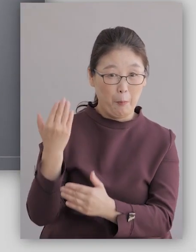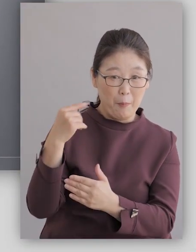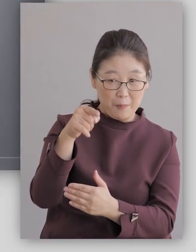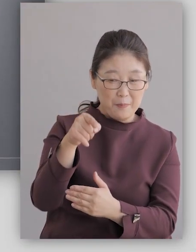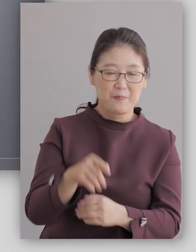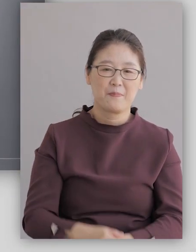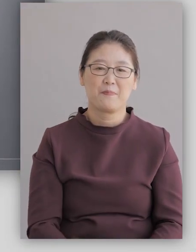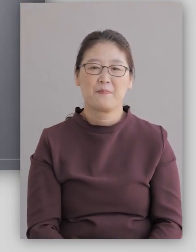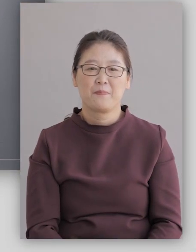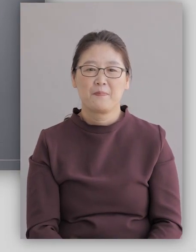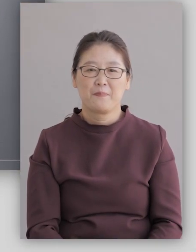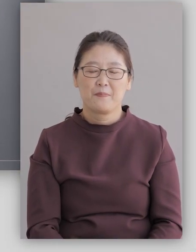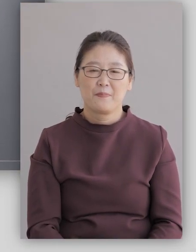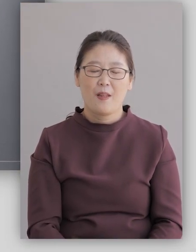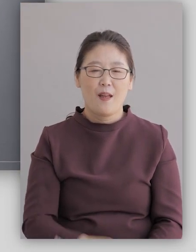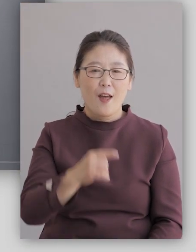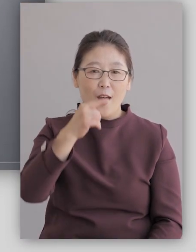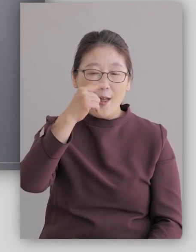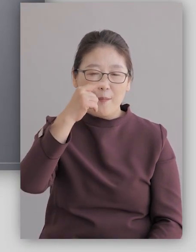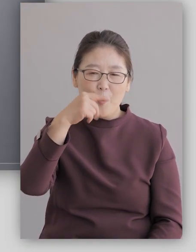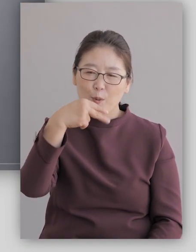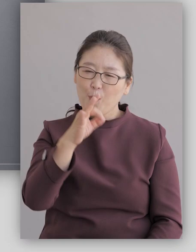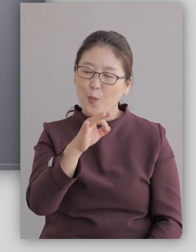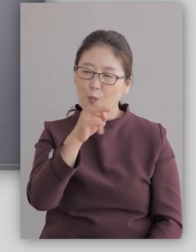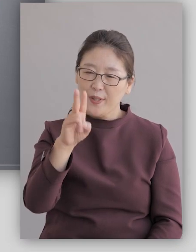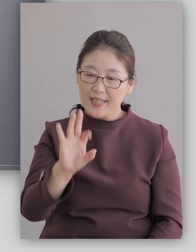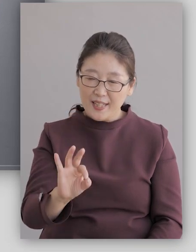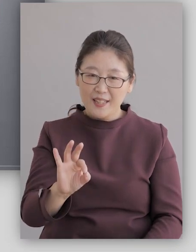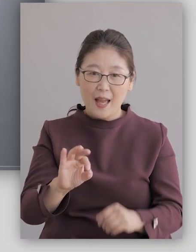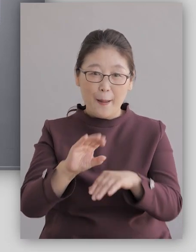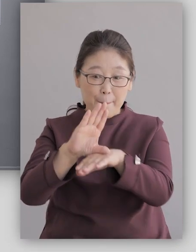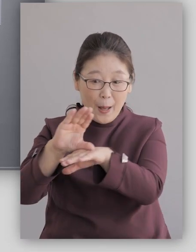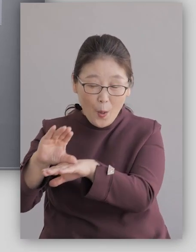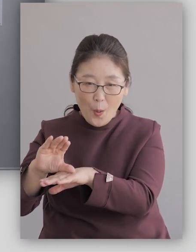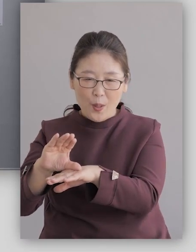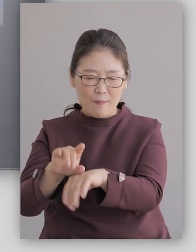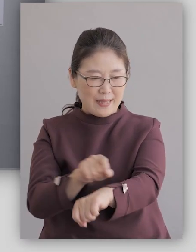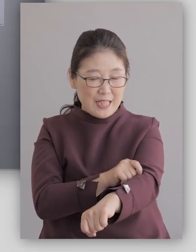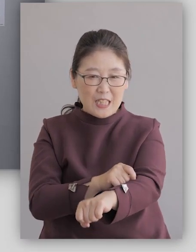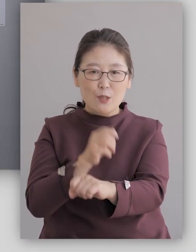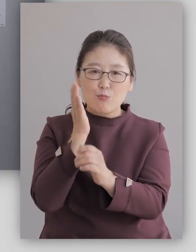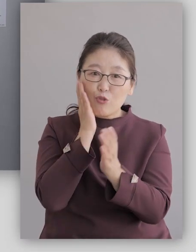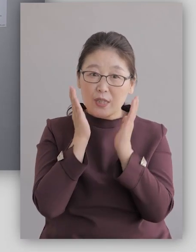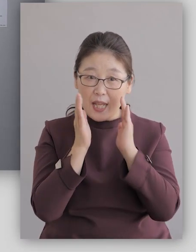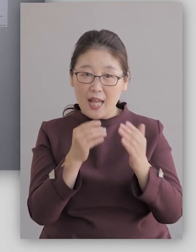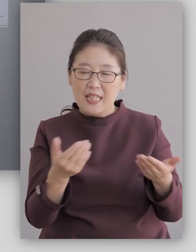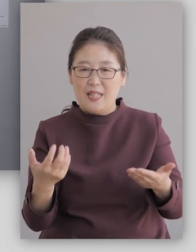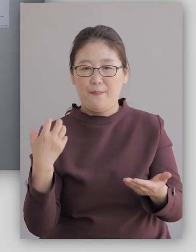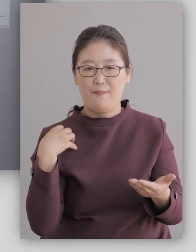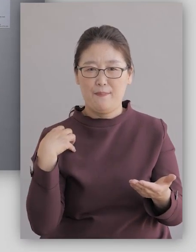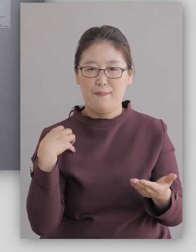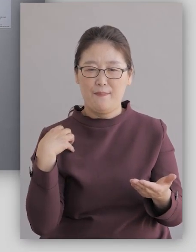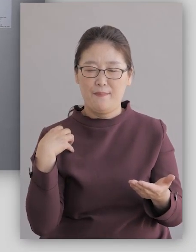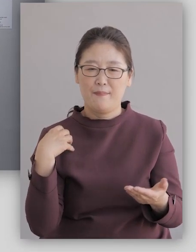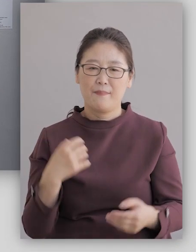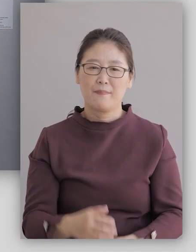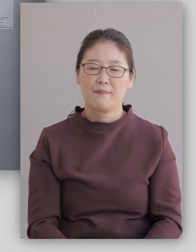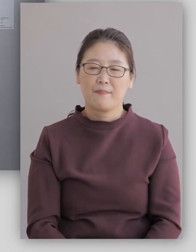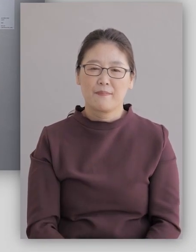김구림 작가님은 동양방송에서 특수분장이라고 하나요? 그 부분에 일을 하시기도